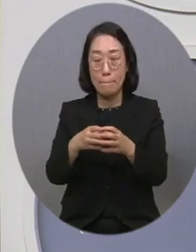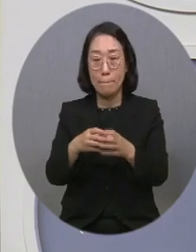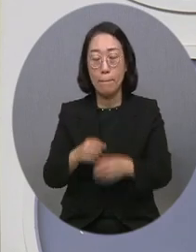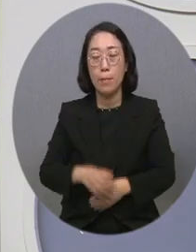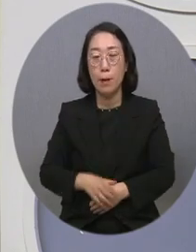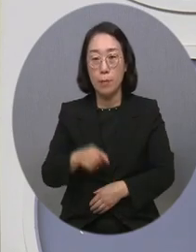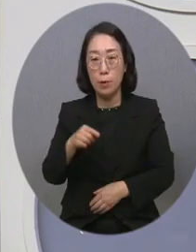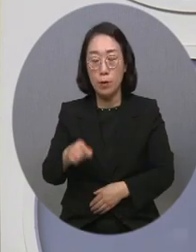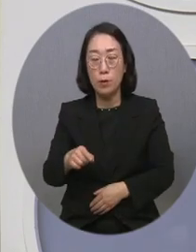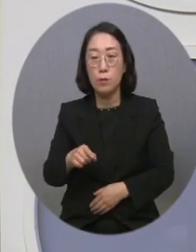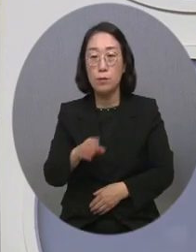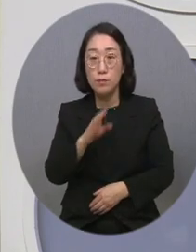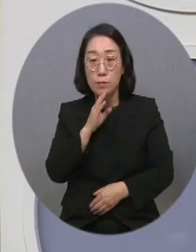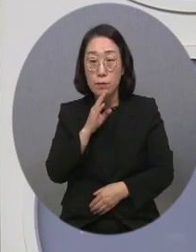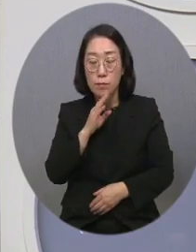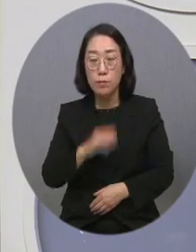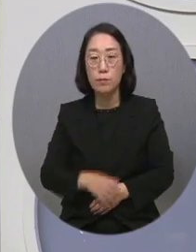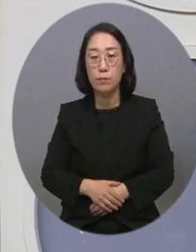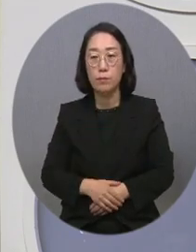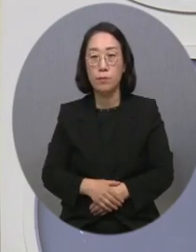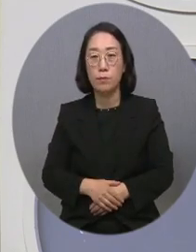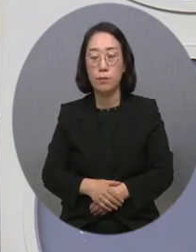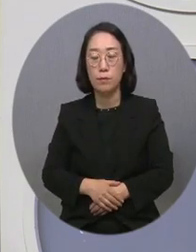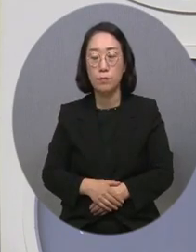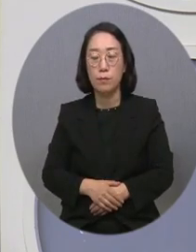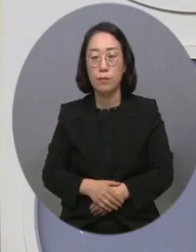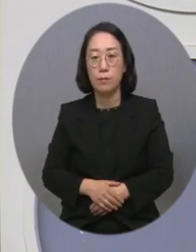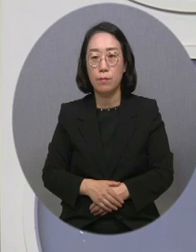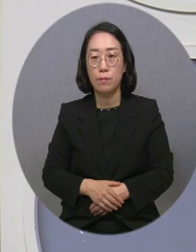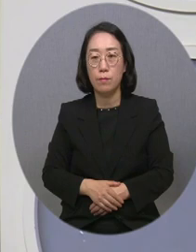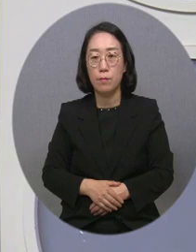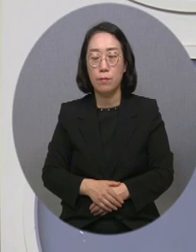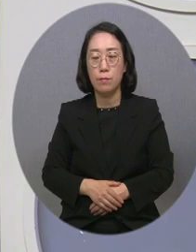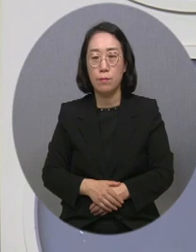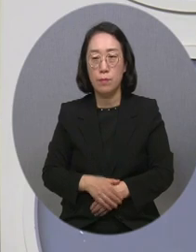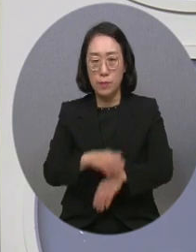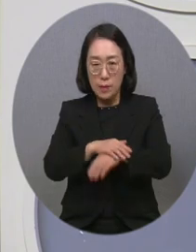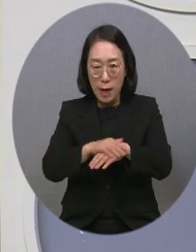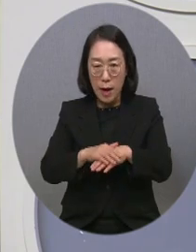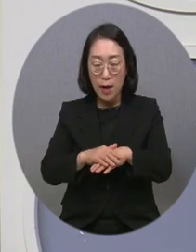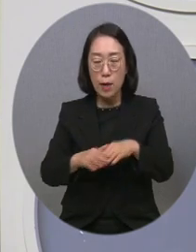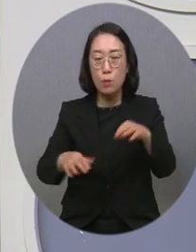문화가 성숙됨으로써 사회 통합되고 사회 불균형도 해소되고